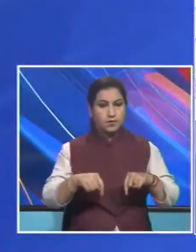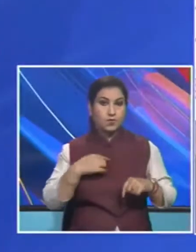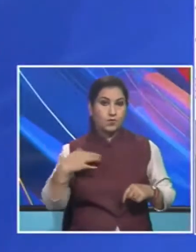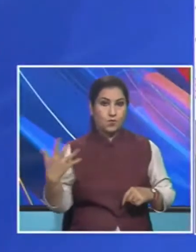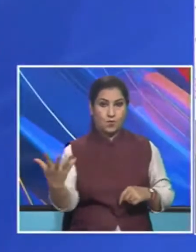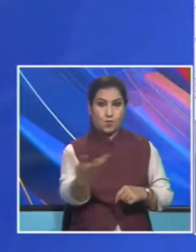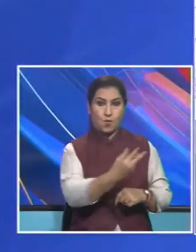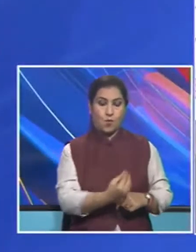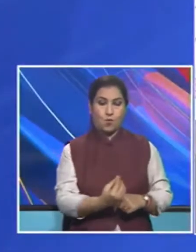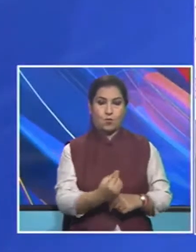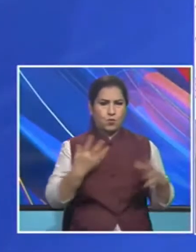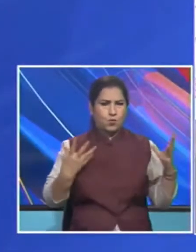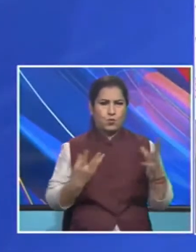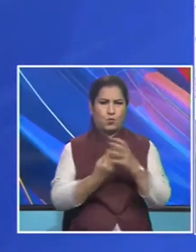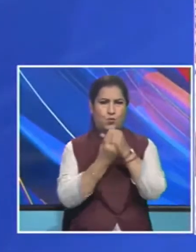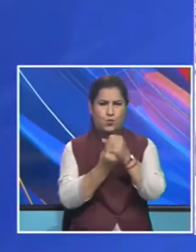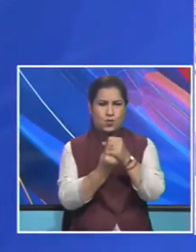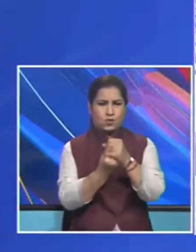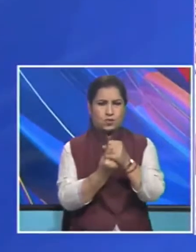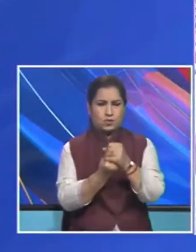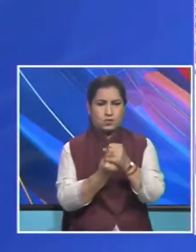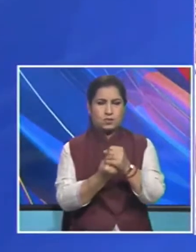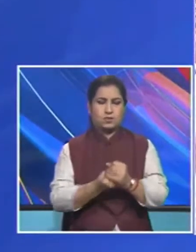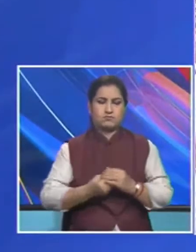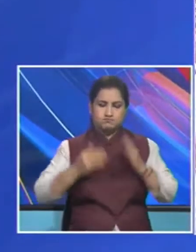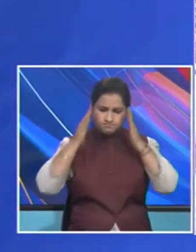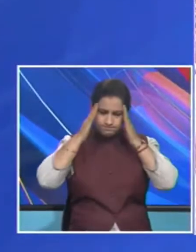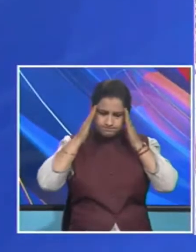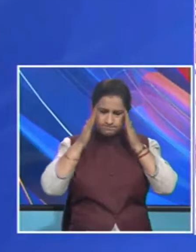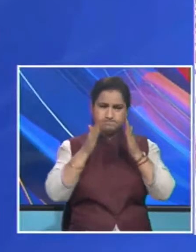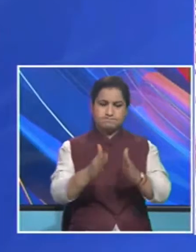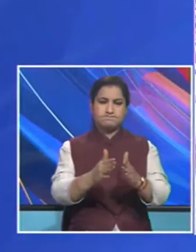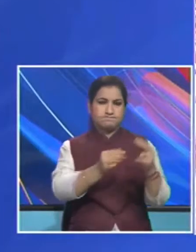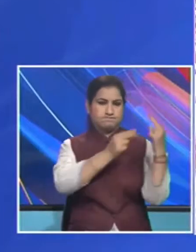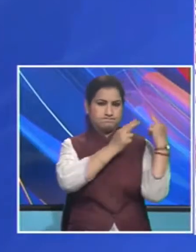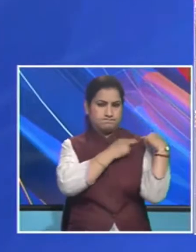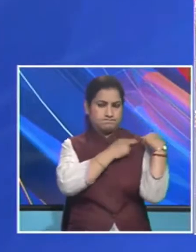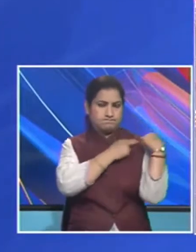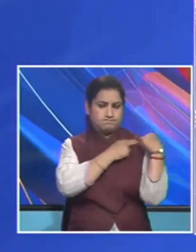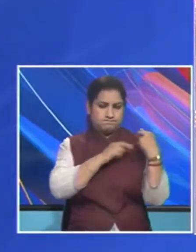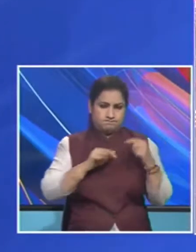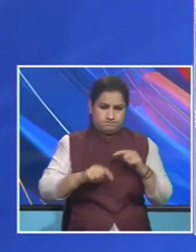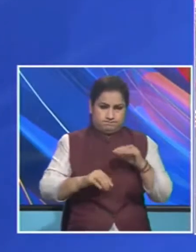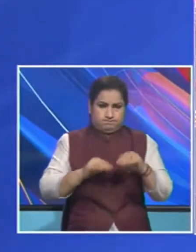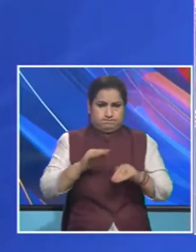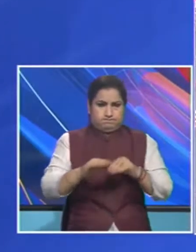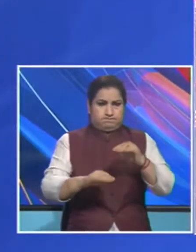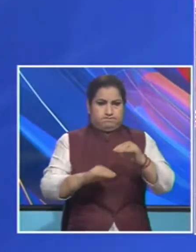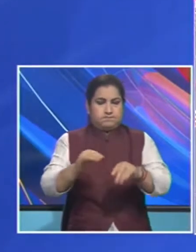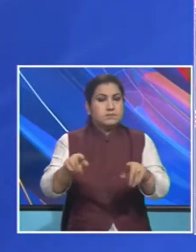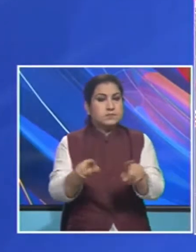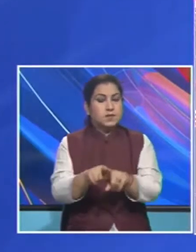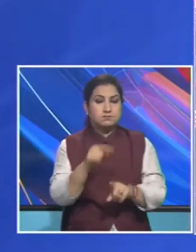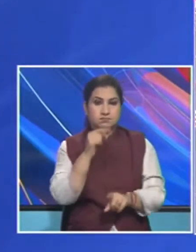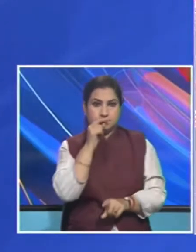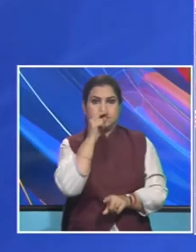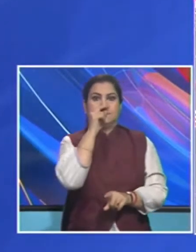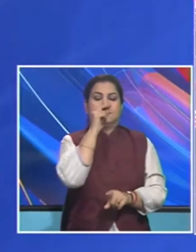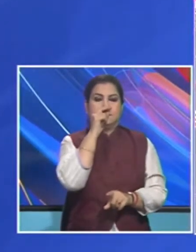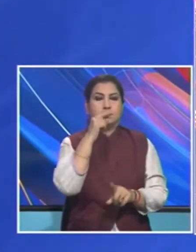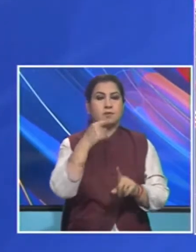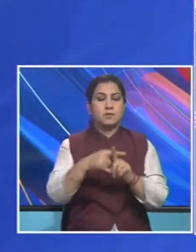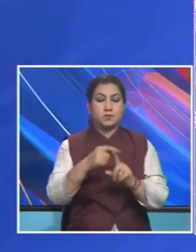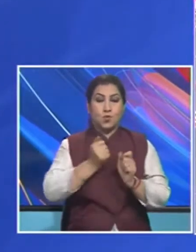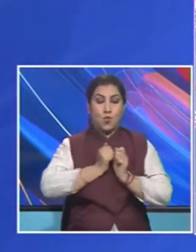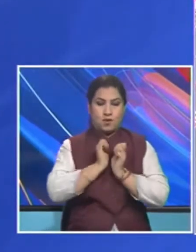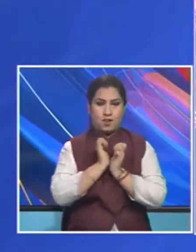सभी एकजुट होकर समर्पित भाव से कर्तव्य पथ पर आगे बढ़े तथा वैभवशाली व